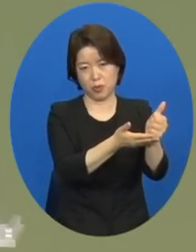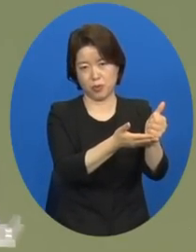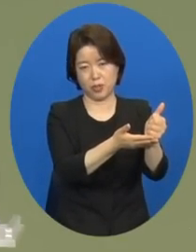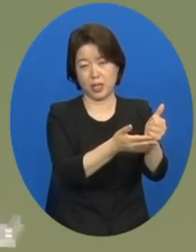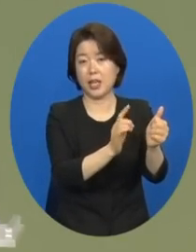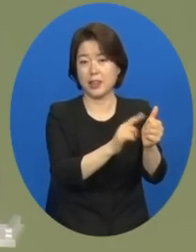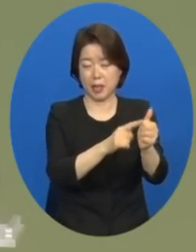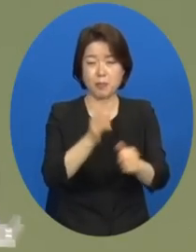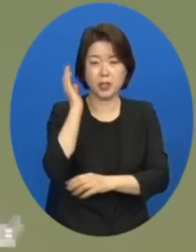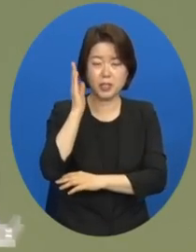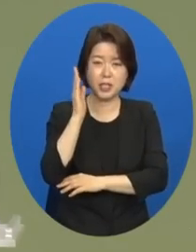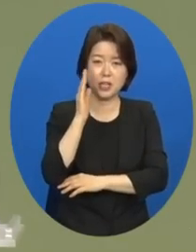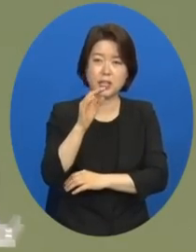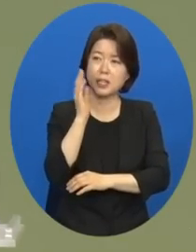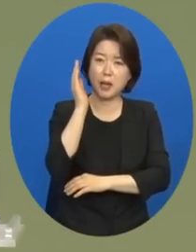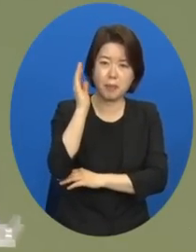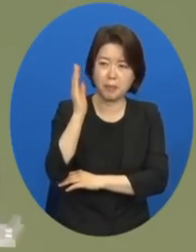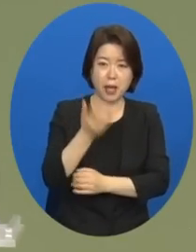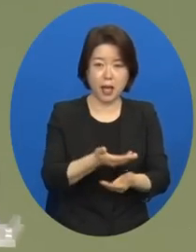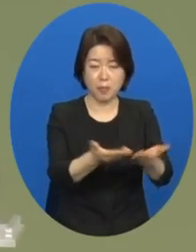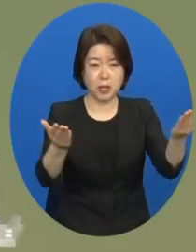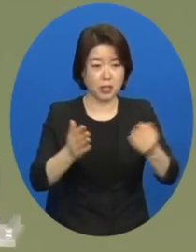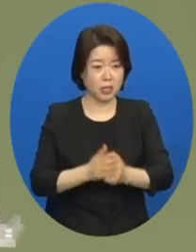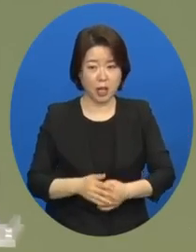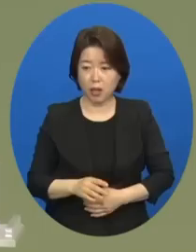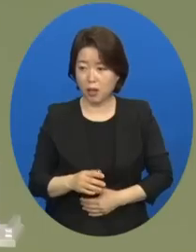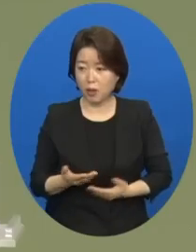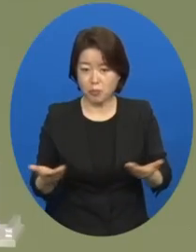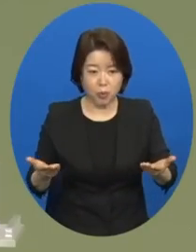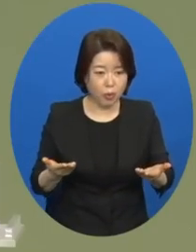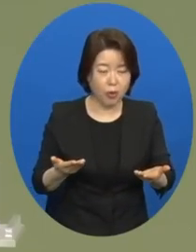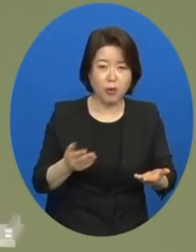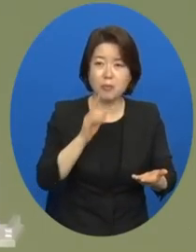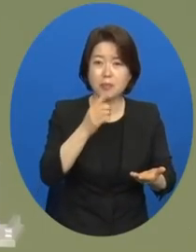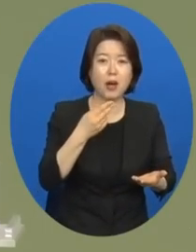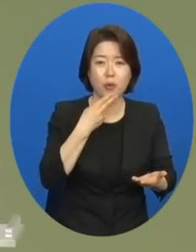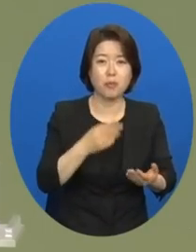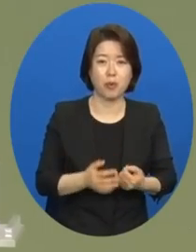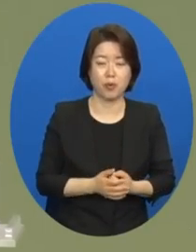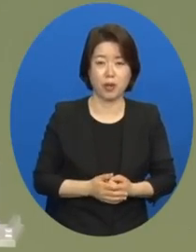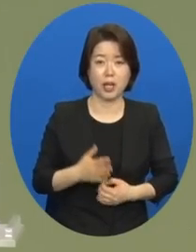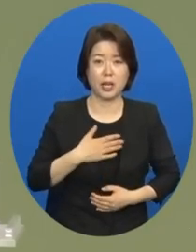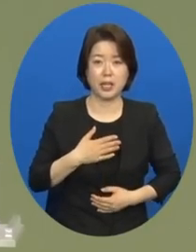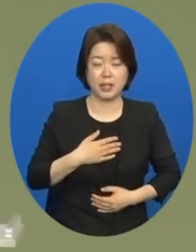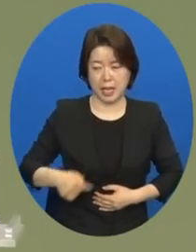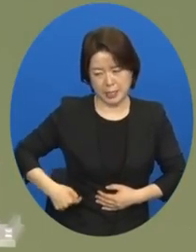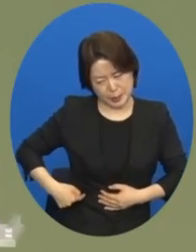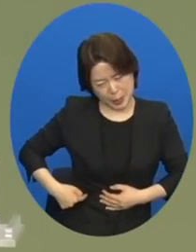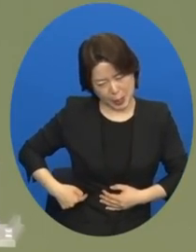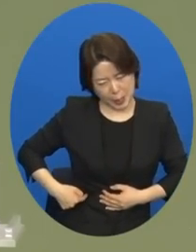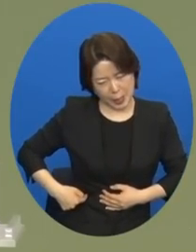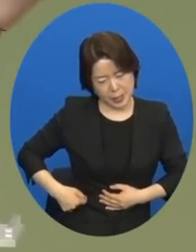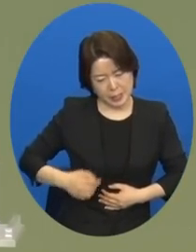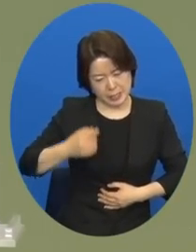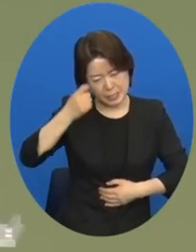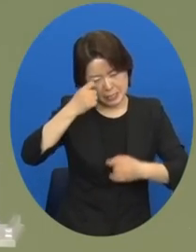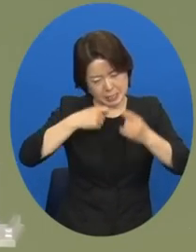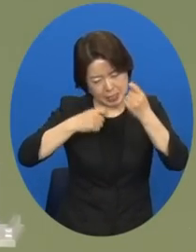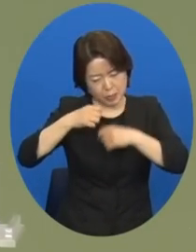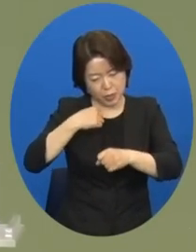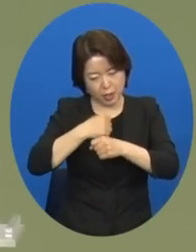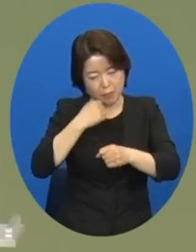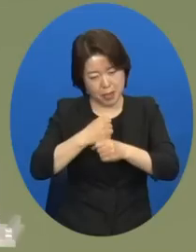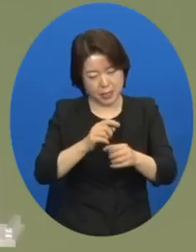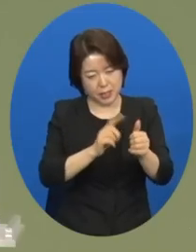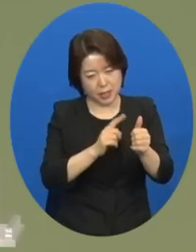울려퍼졌어 내 남편 얘기 아니면 할 말이 없어 그러니까 여러분 나 속 썩이는 남편이 우리 집에 주인공이라는 걸